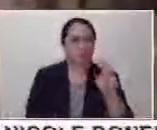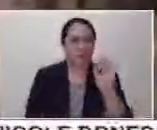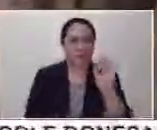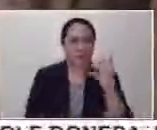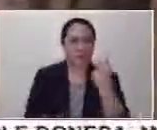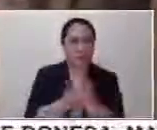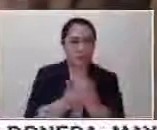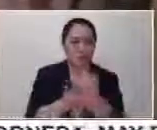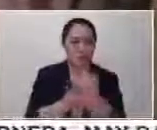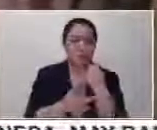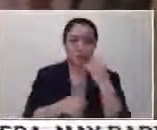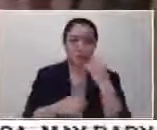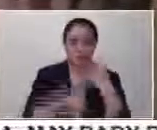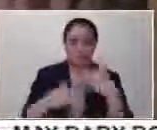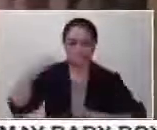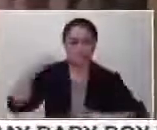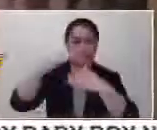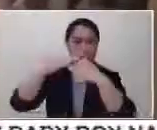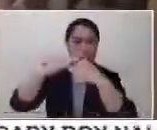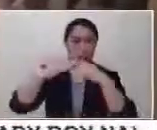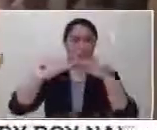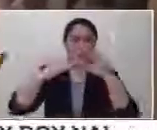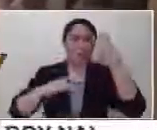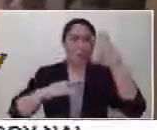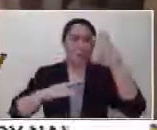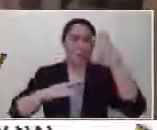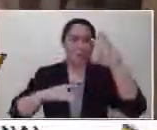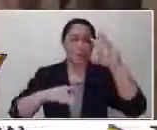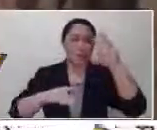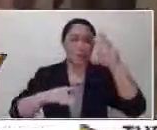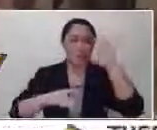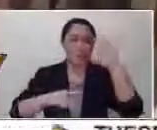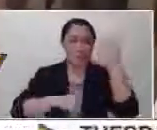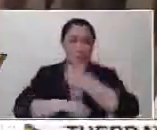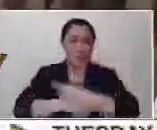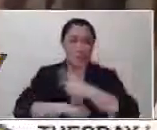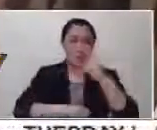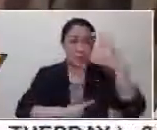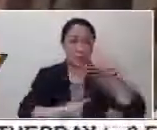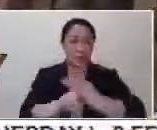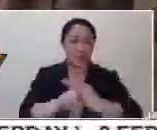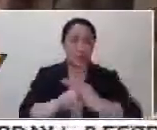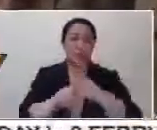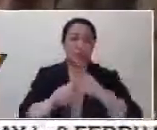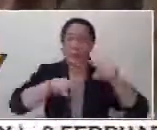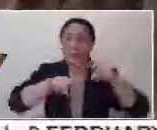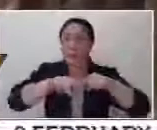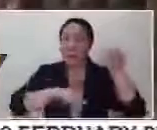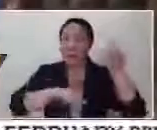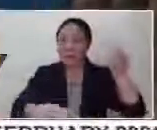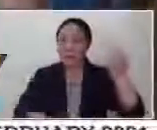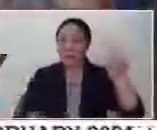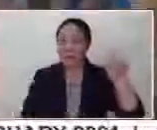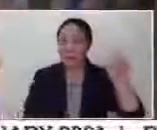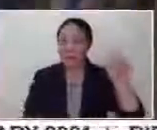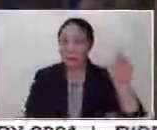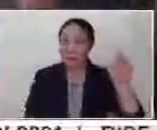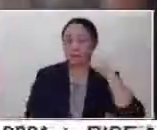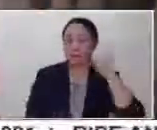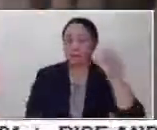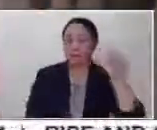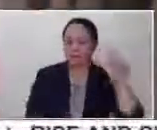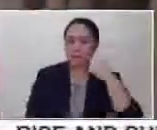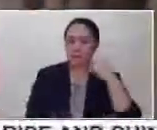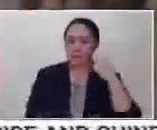Rise and shine, Aljo. Rise and shine, Pilipinas. Matapos nga pirmahan kahapon ni Pangulong Rodrigo Duterte ang Executive Order